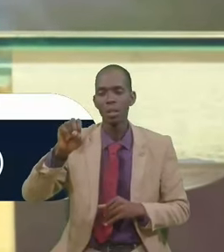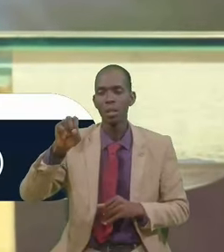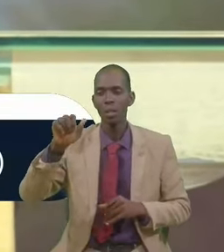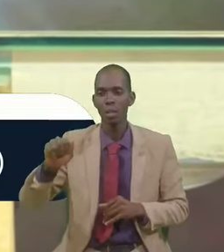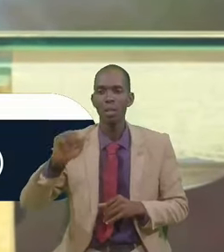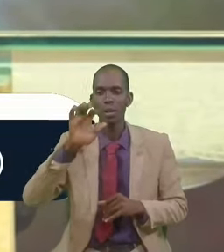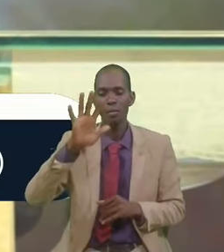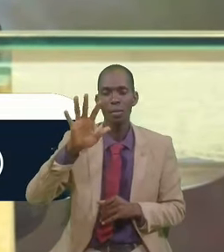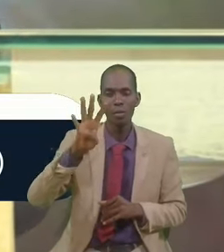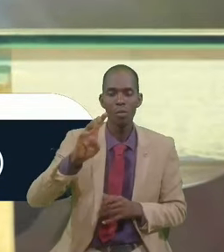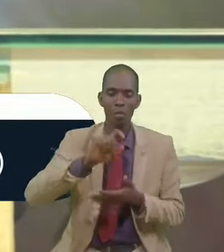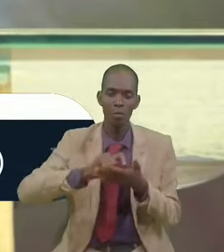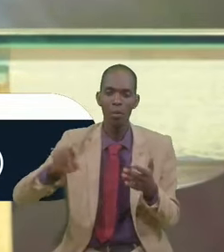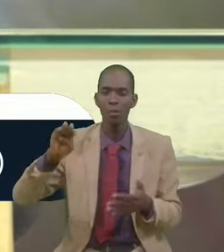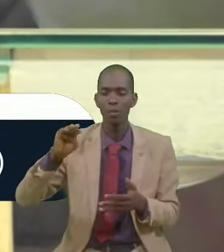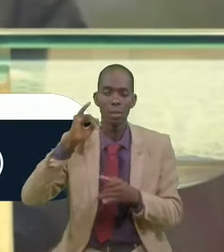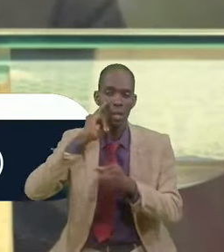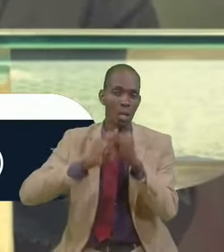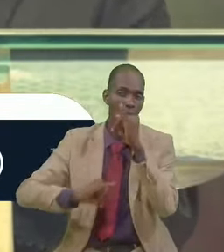54, verset